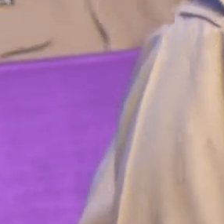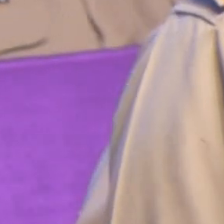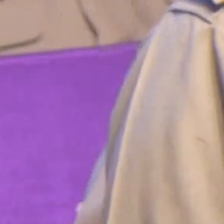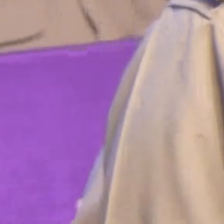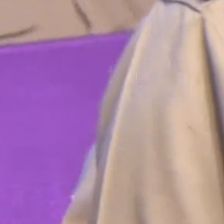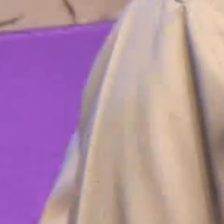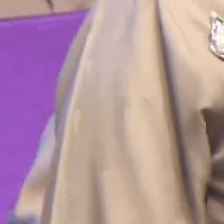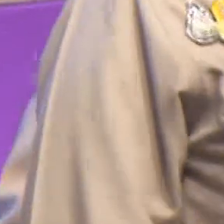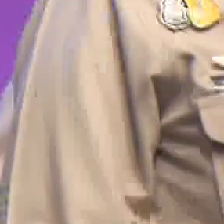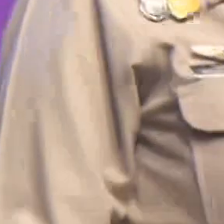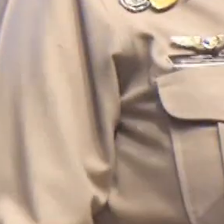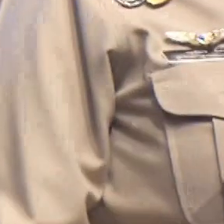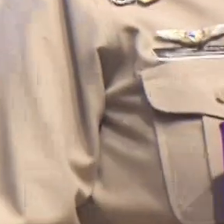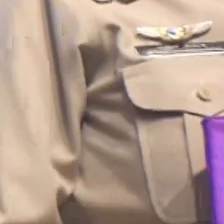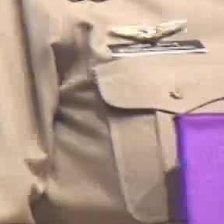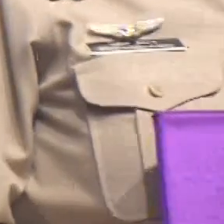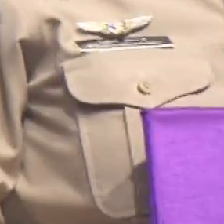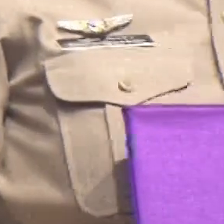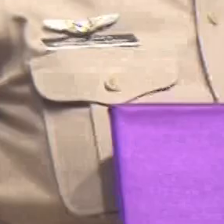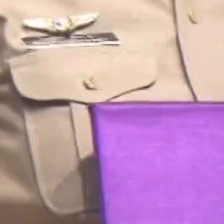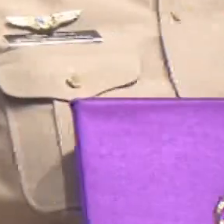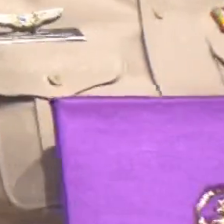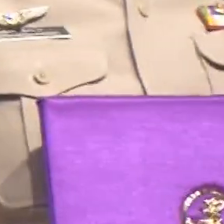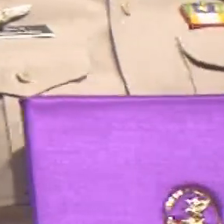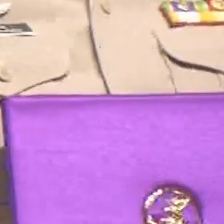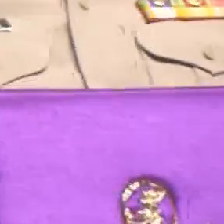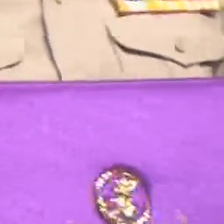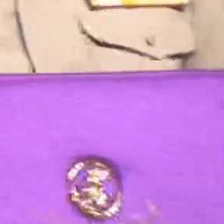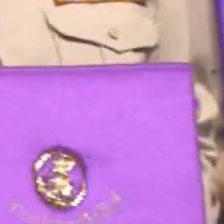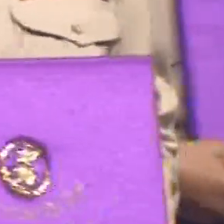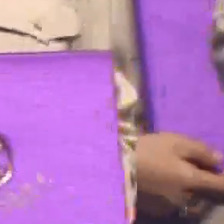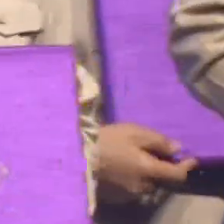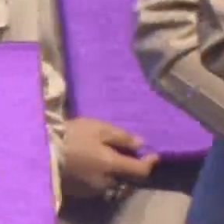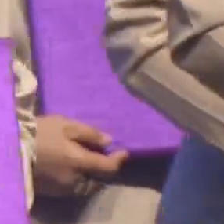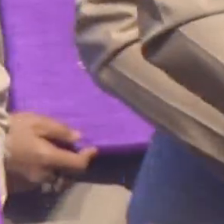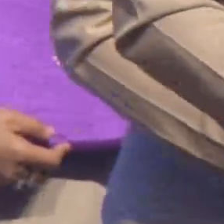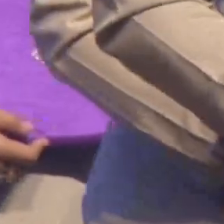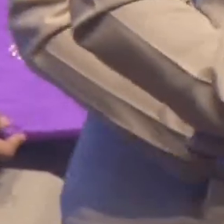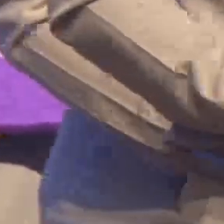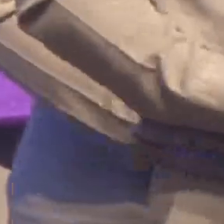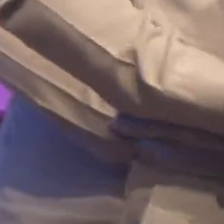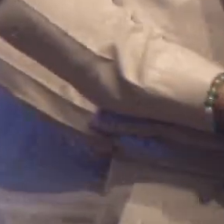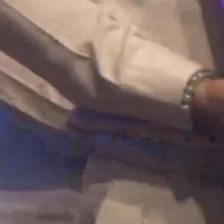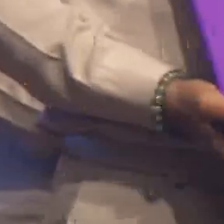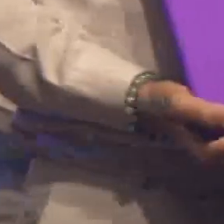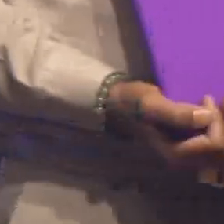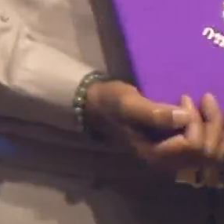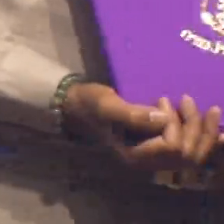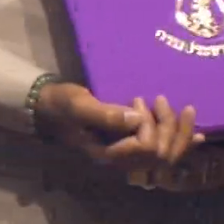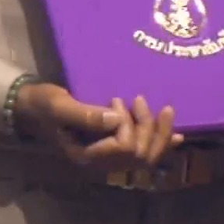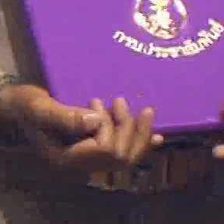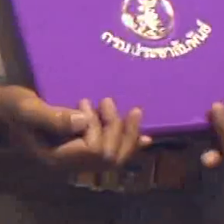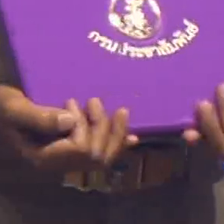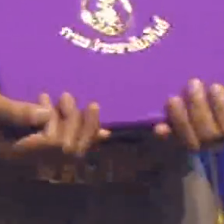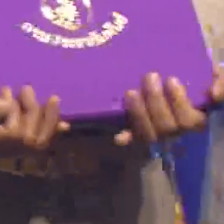สวมเครื่องแบบสมยาข้าราชการและได้ท